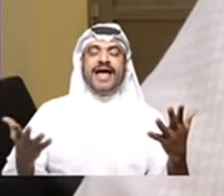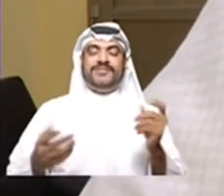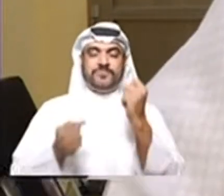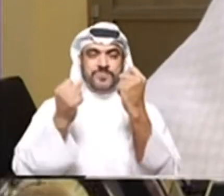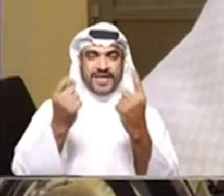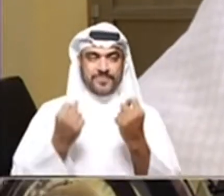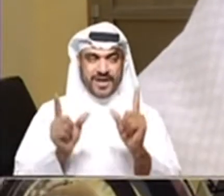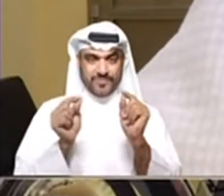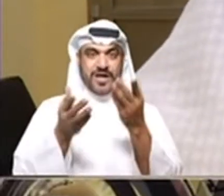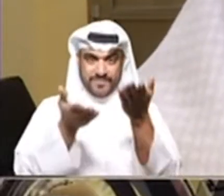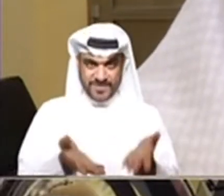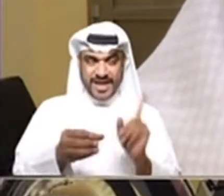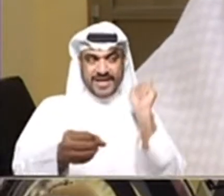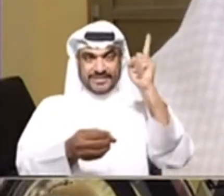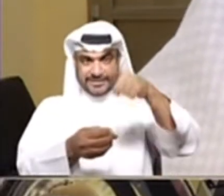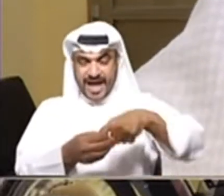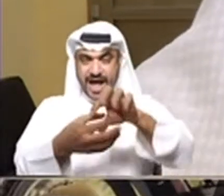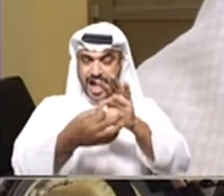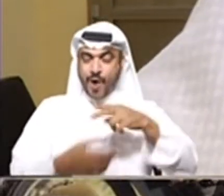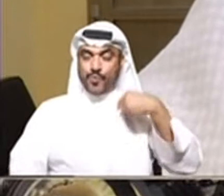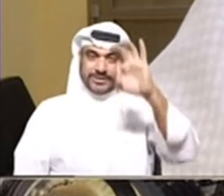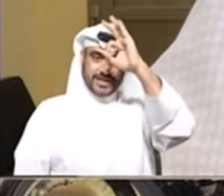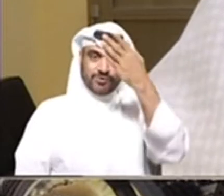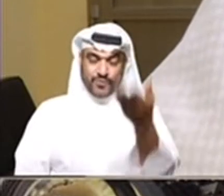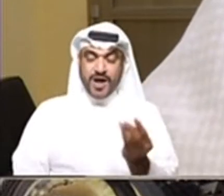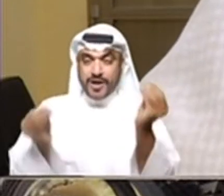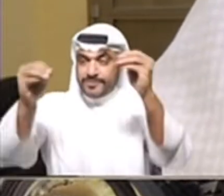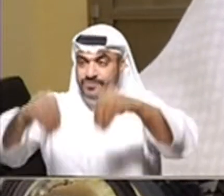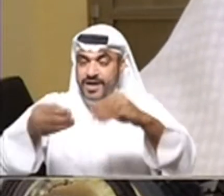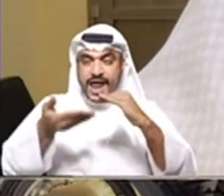المركز، إضافة إلى ذلك توفير جميع الخدمات